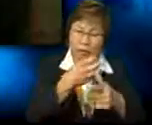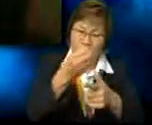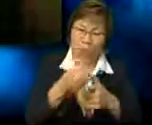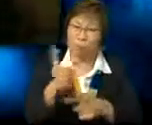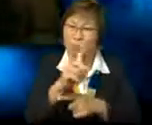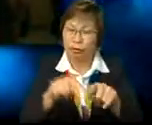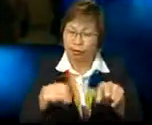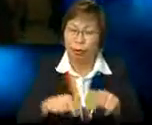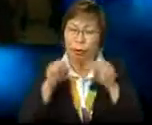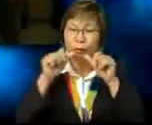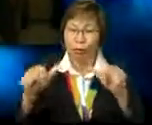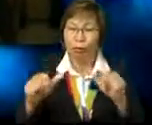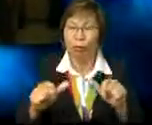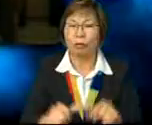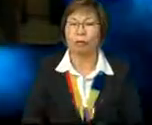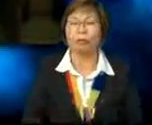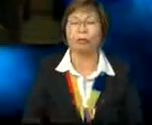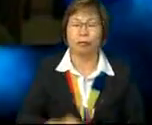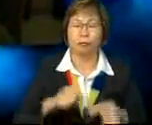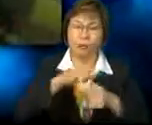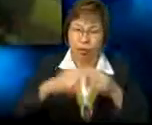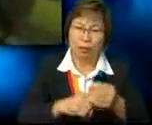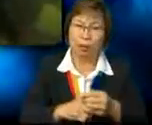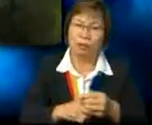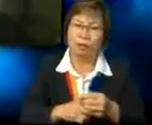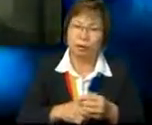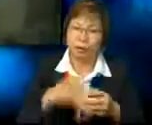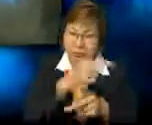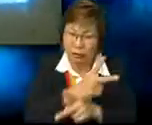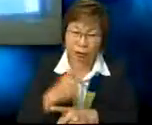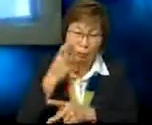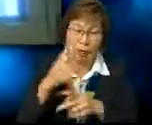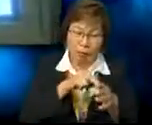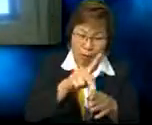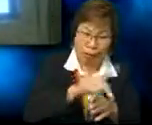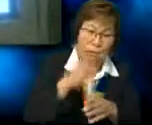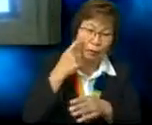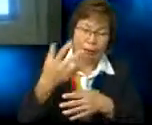mana tempat-tempat awam untuk ceramah kesihatan. Dan pakar mata juga akan dapat menjalankan